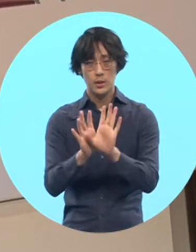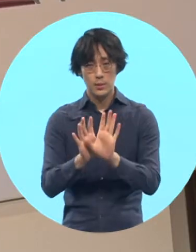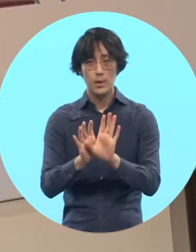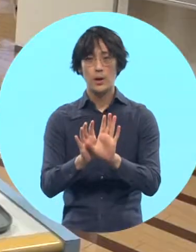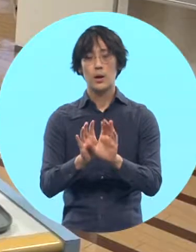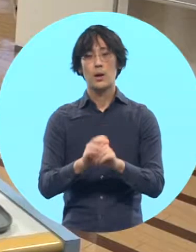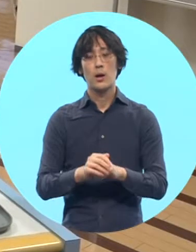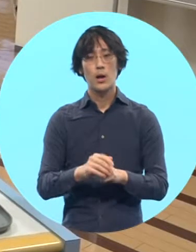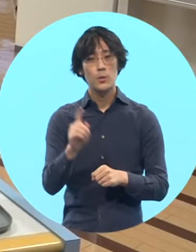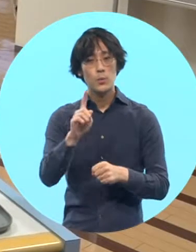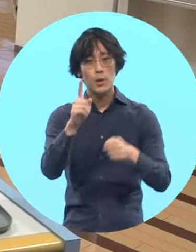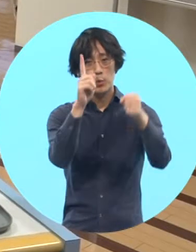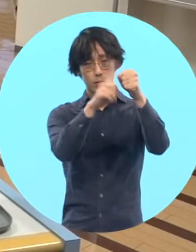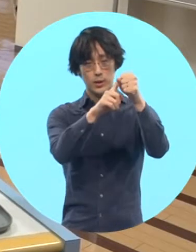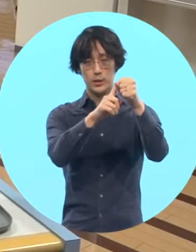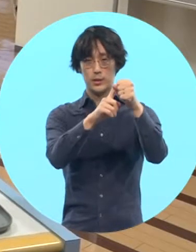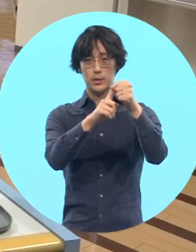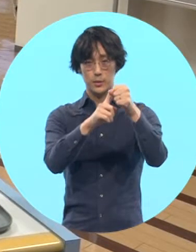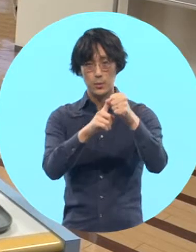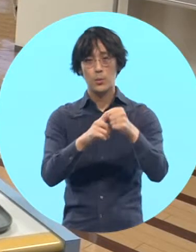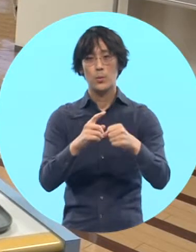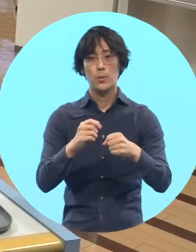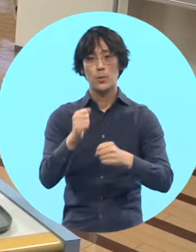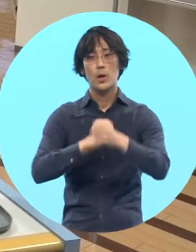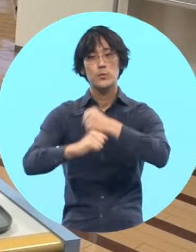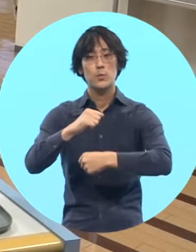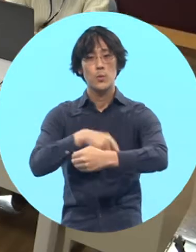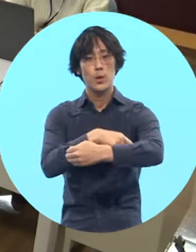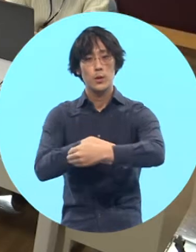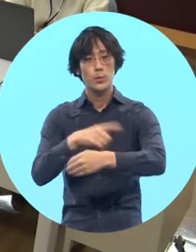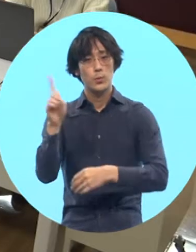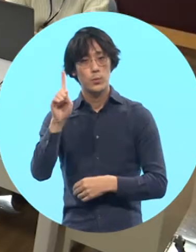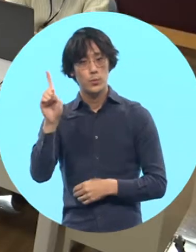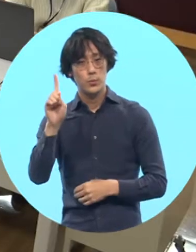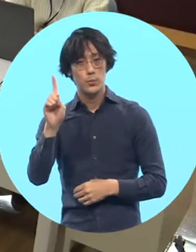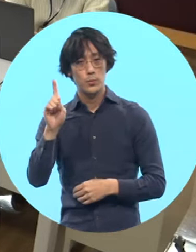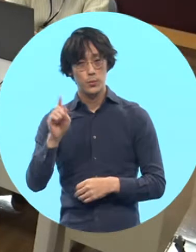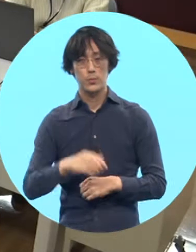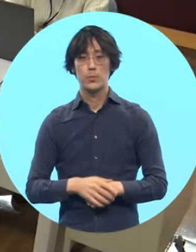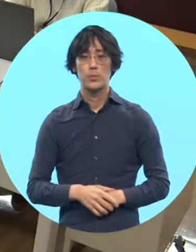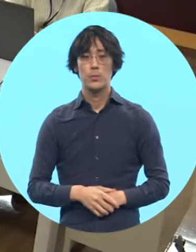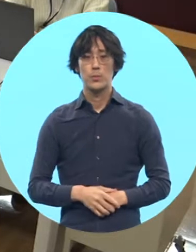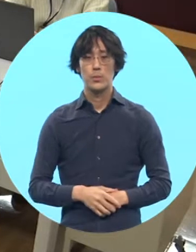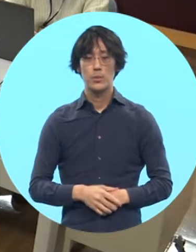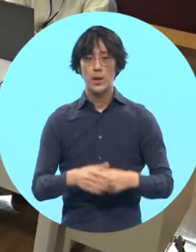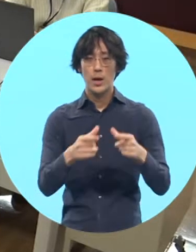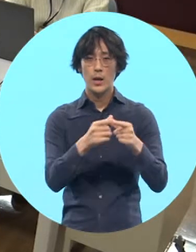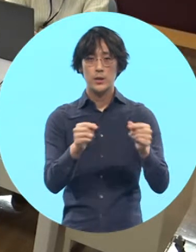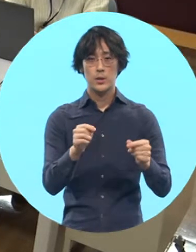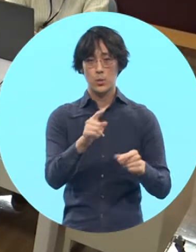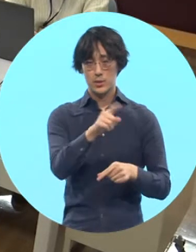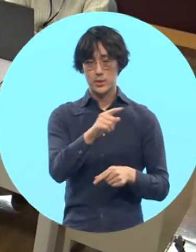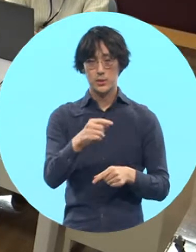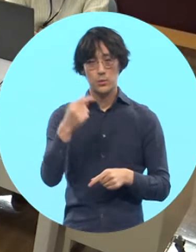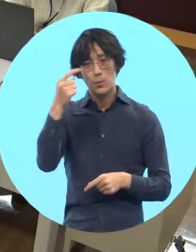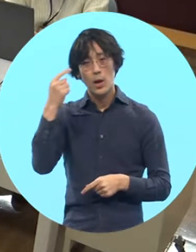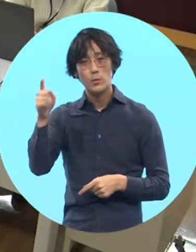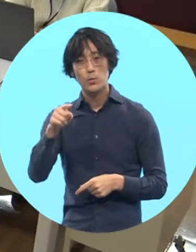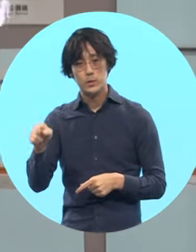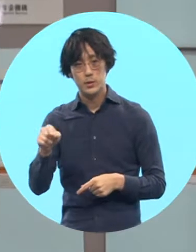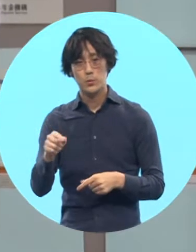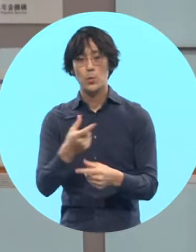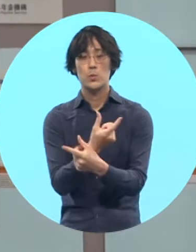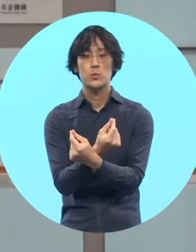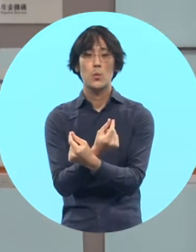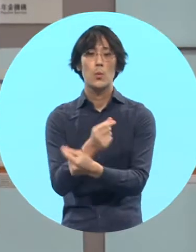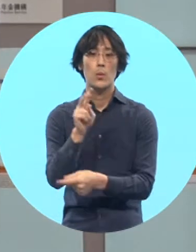団はどんな目的のもと、どういったことを行っている団体なんですか？ 日本人と外国人との相互理解、